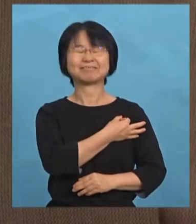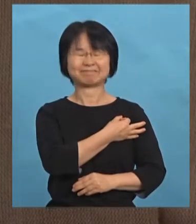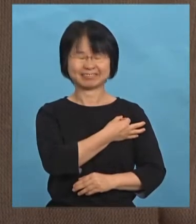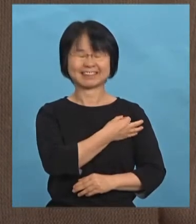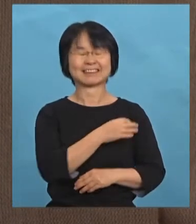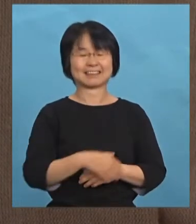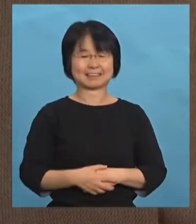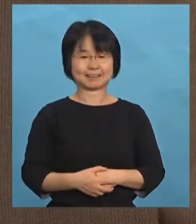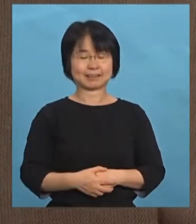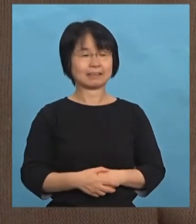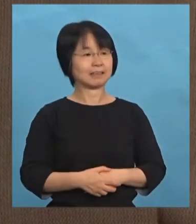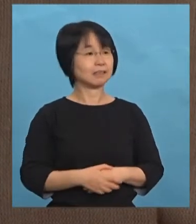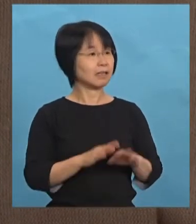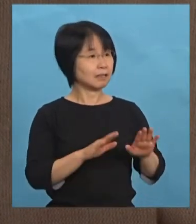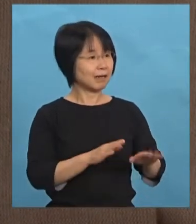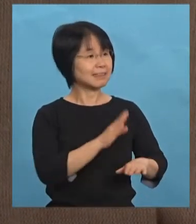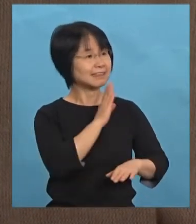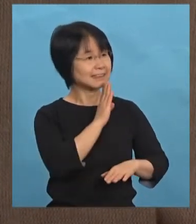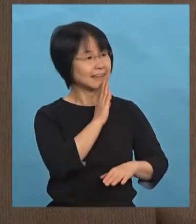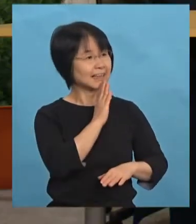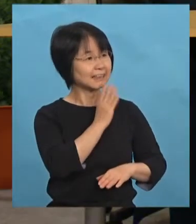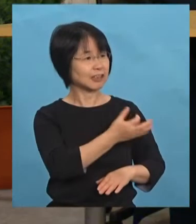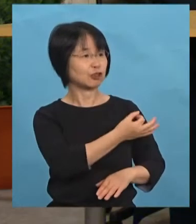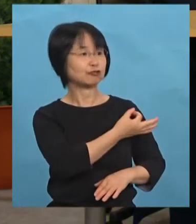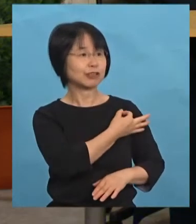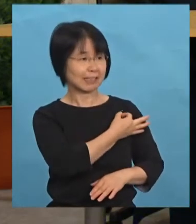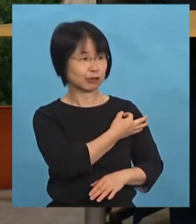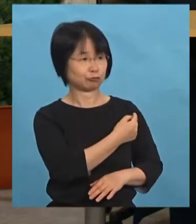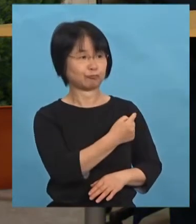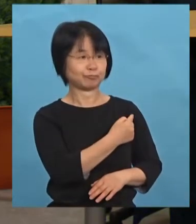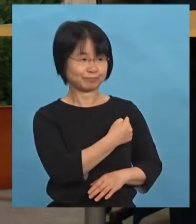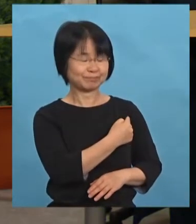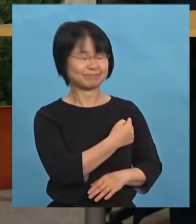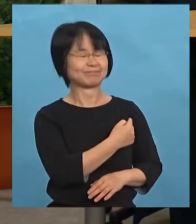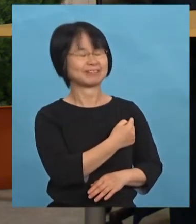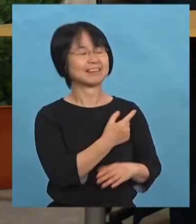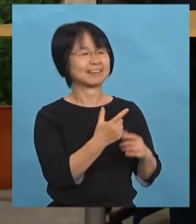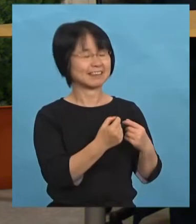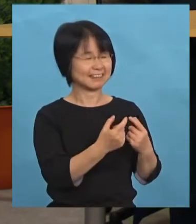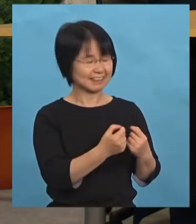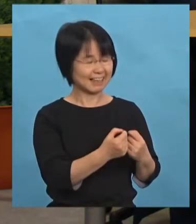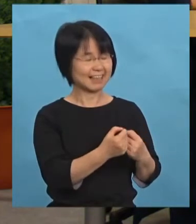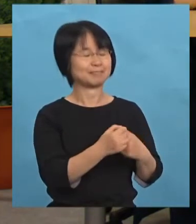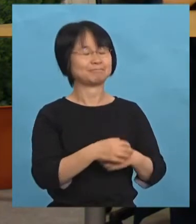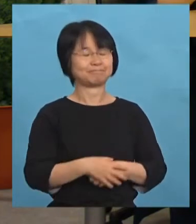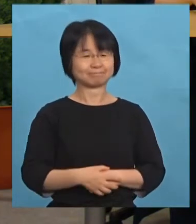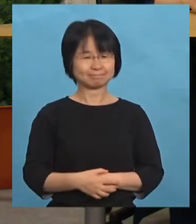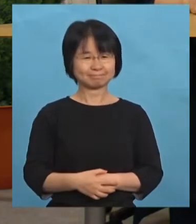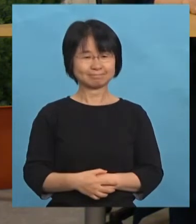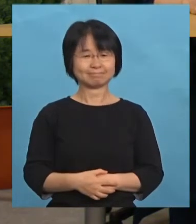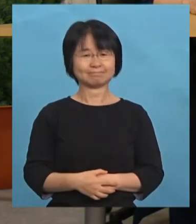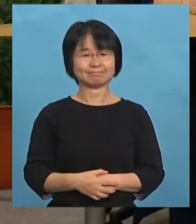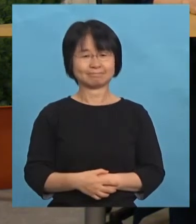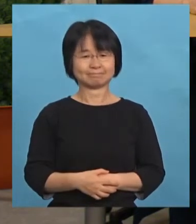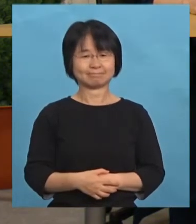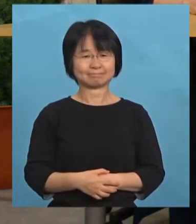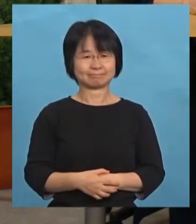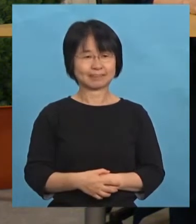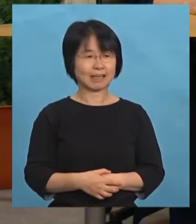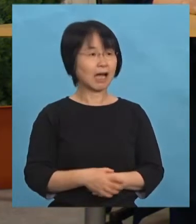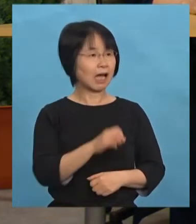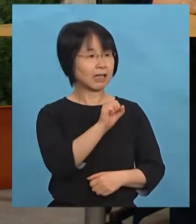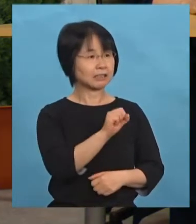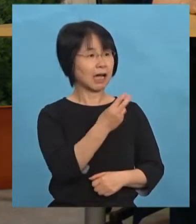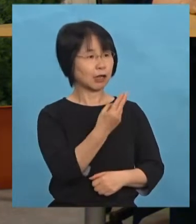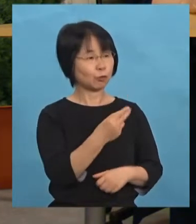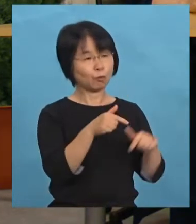はい、今実際につけてくださっているそのピンク色の可愛らしいバッジが目印ということなんですね。里西さ